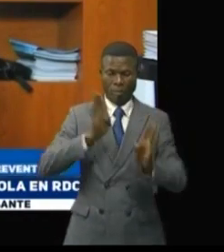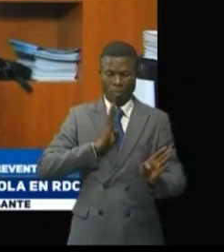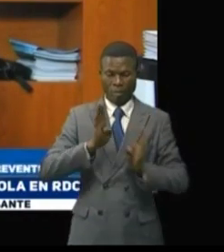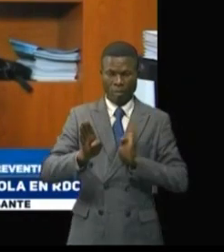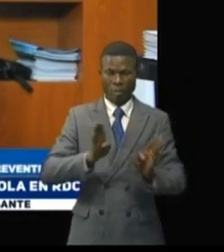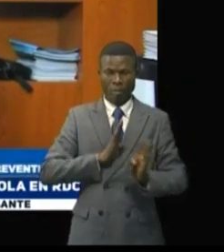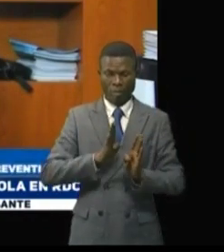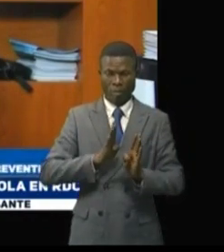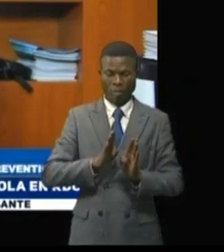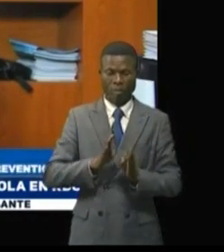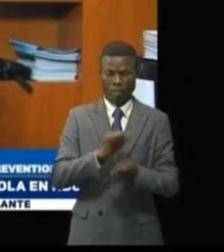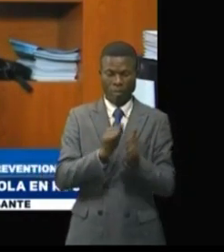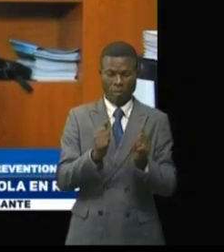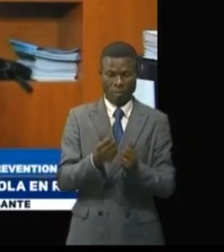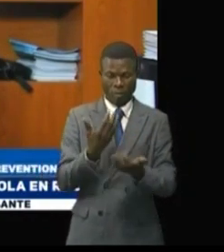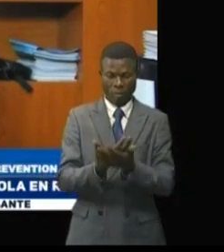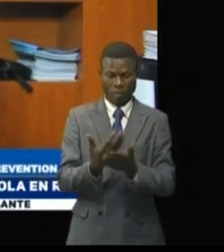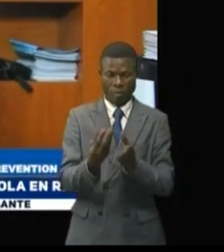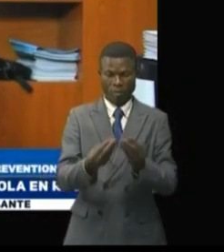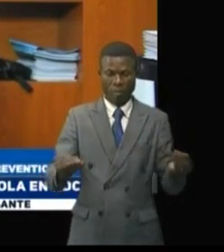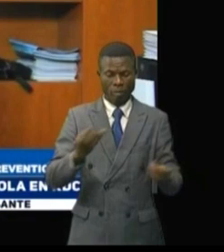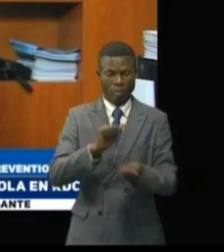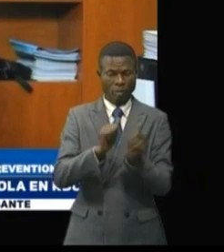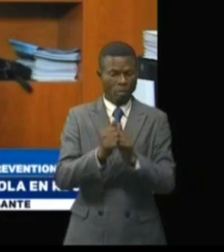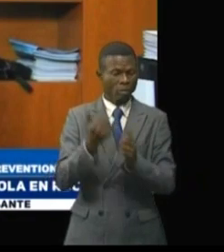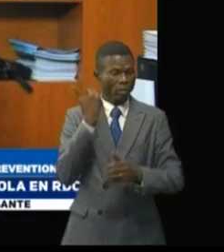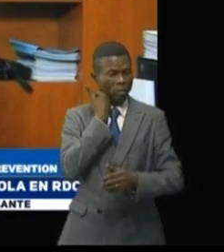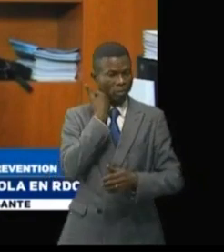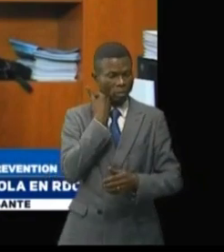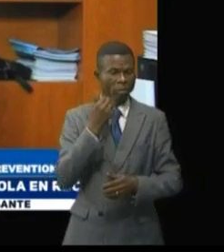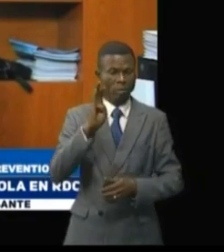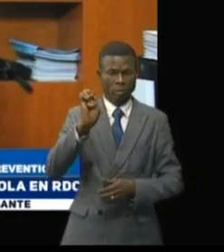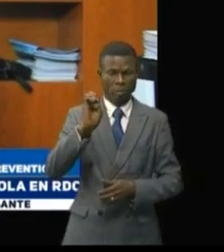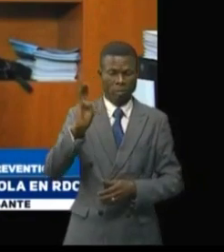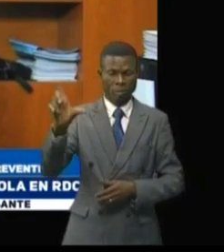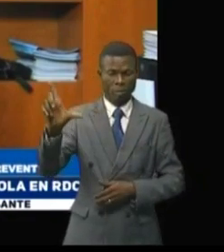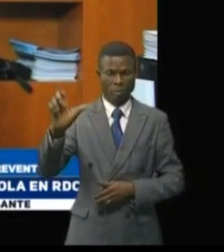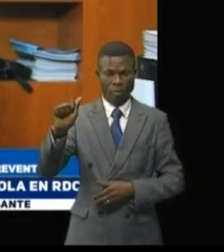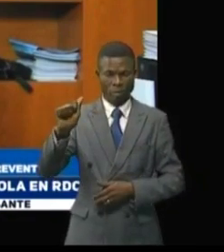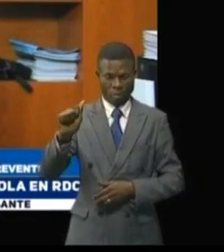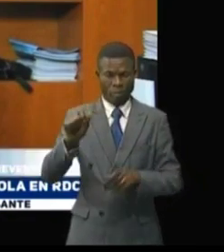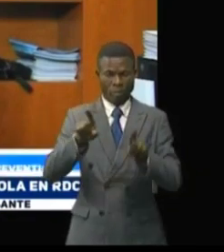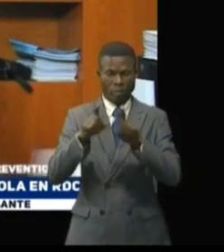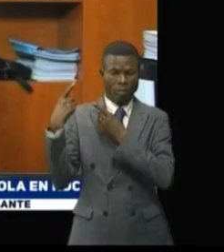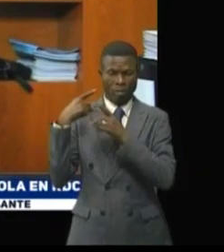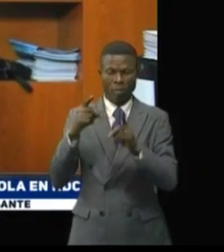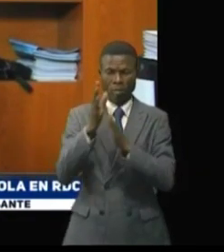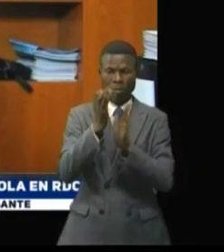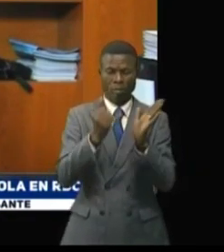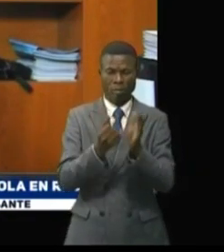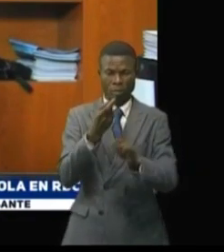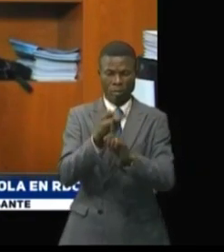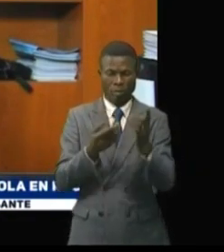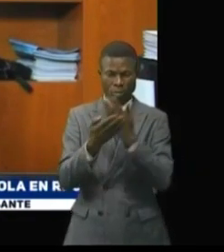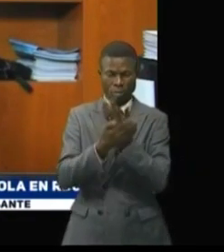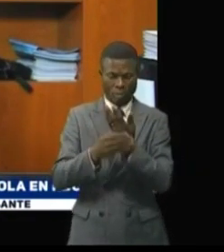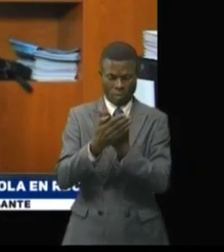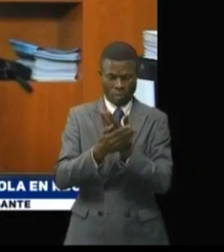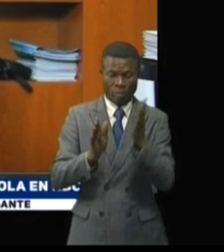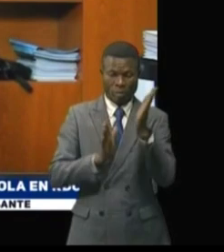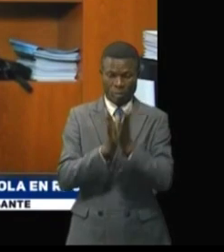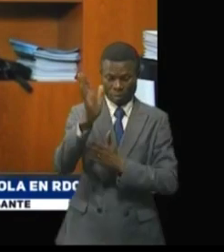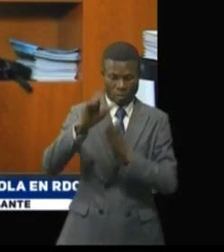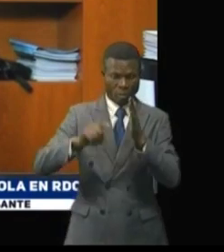la résurgence de la maladie à virus Ebola depuis le 16 août 2022. Cette épidémie, la 15e dans notre